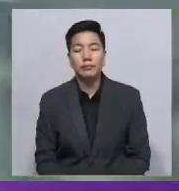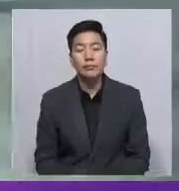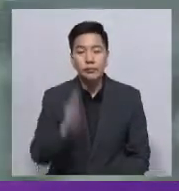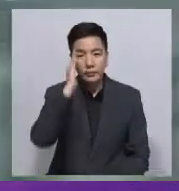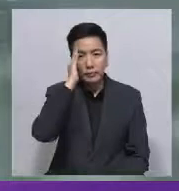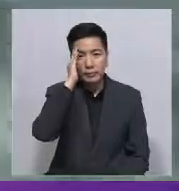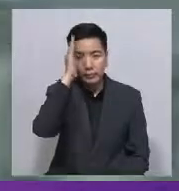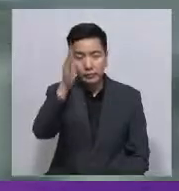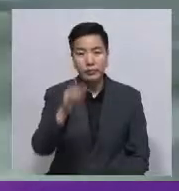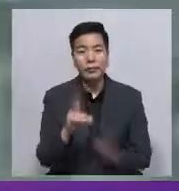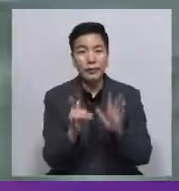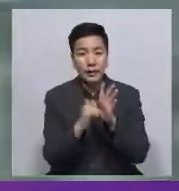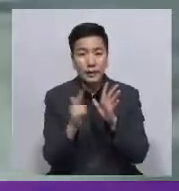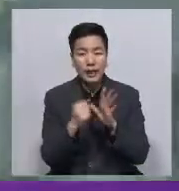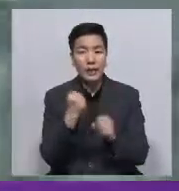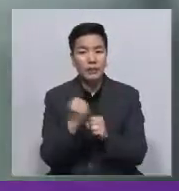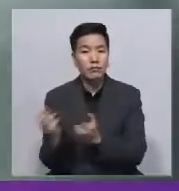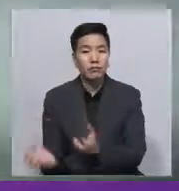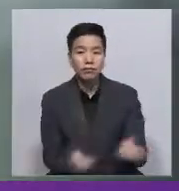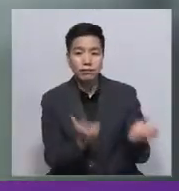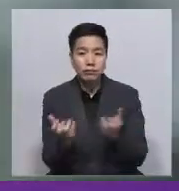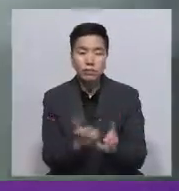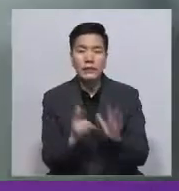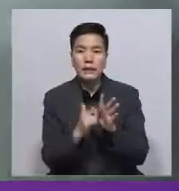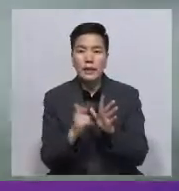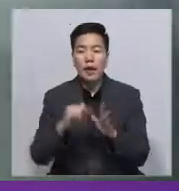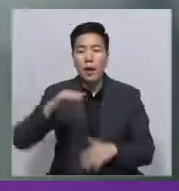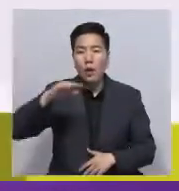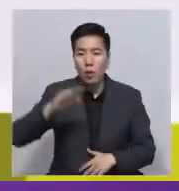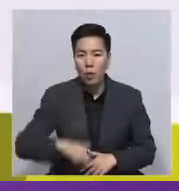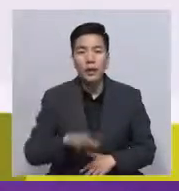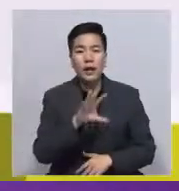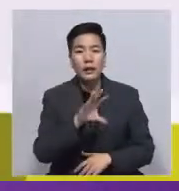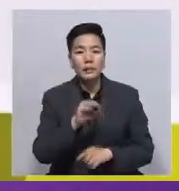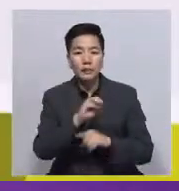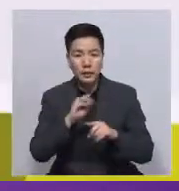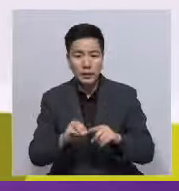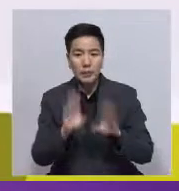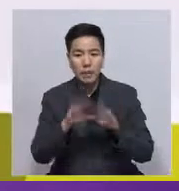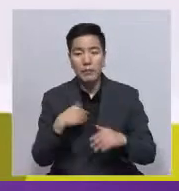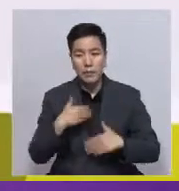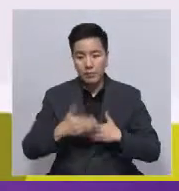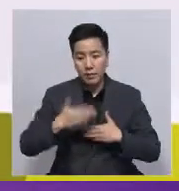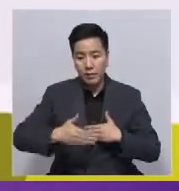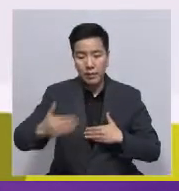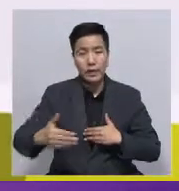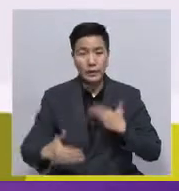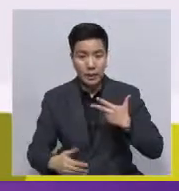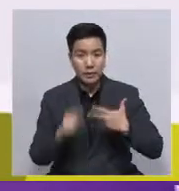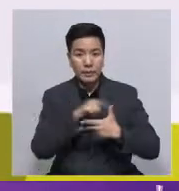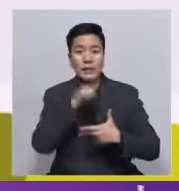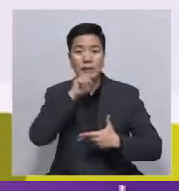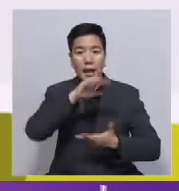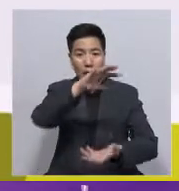อนาคตองค์การเภสัชกรรมคาดว่าจะทำให้ราคายาลดลงถึงร้อยละ50โดยแบ่งเป็น3ระยะระยะแรกนำเข้